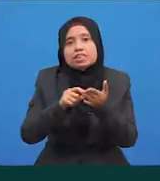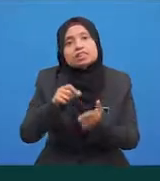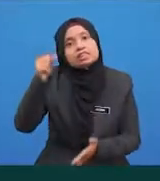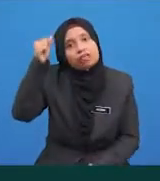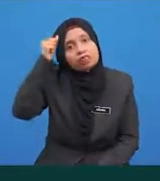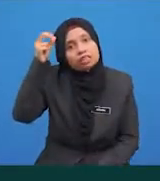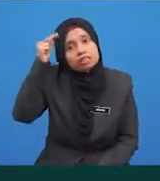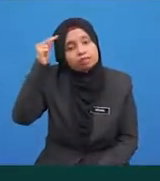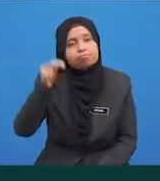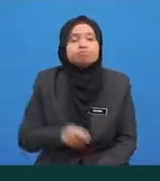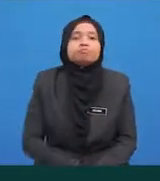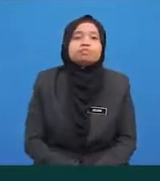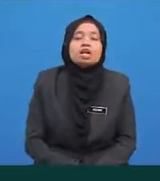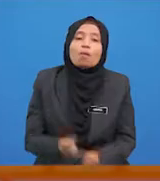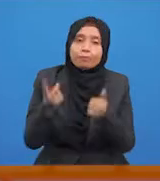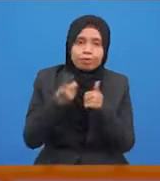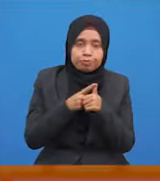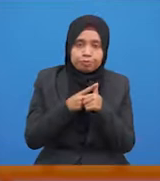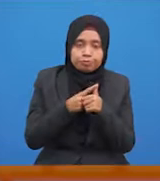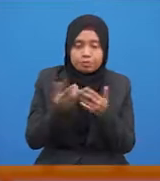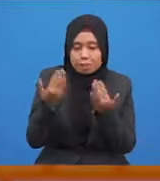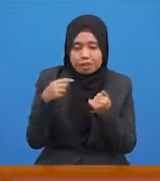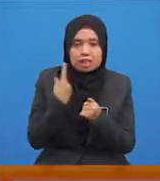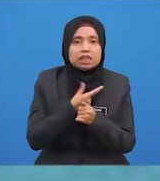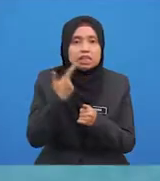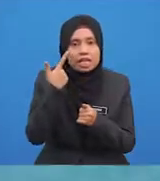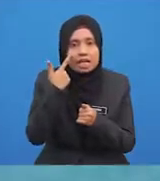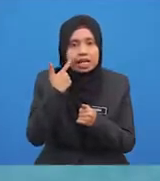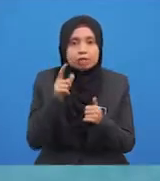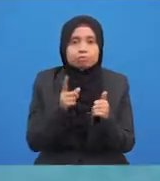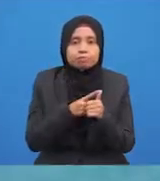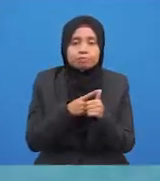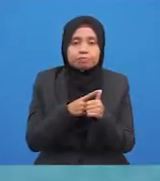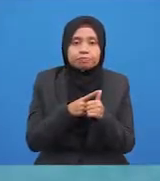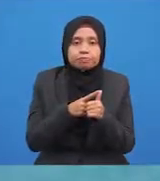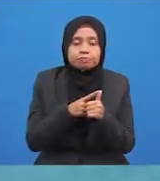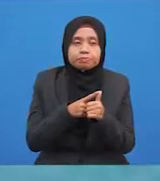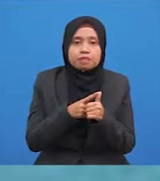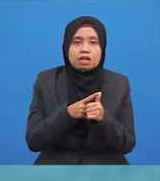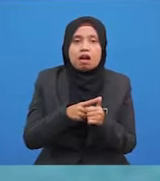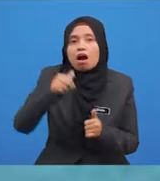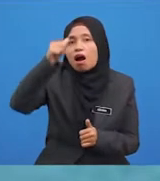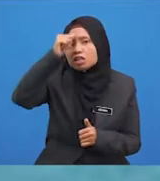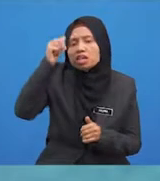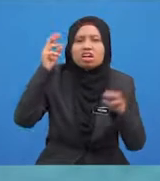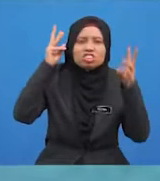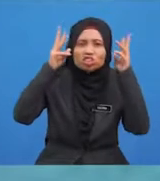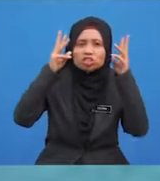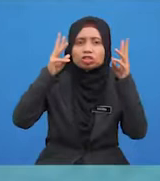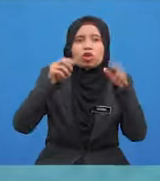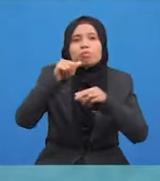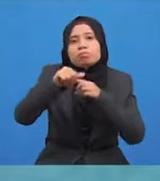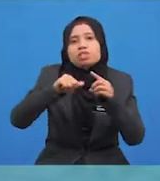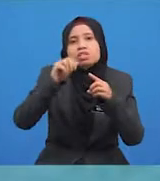ini. Pertama, mari kita lihat plot permulaan. Ayah risau apabila